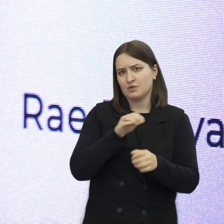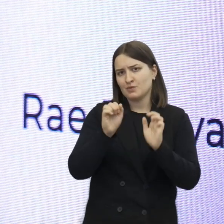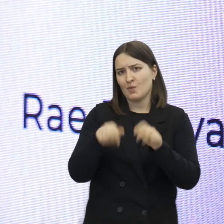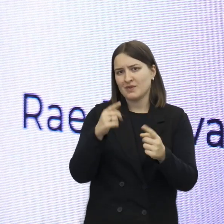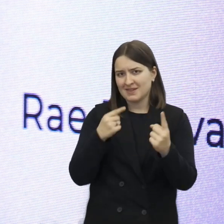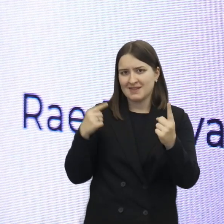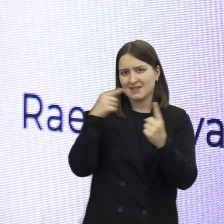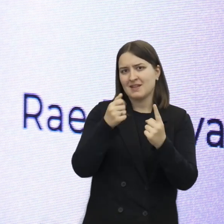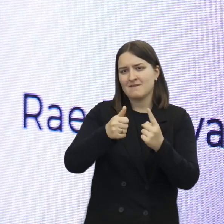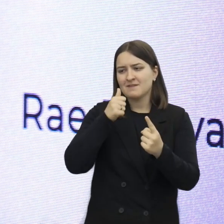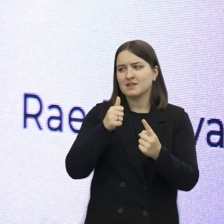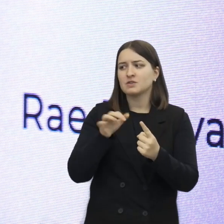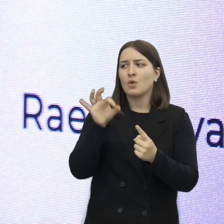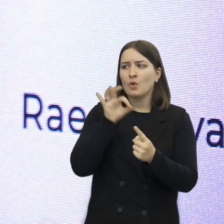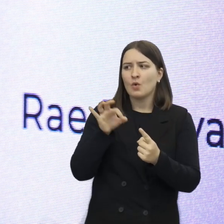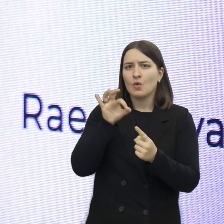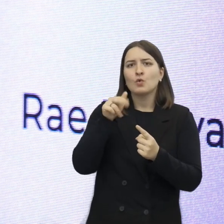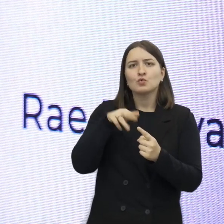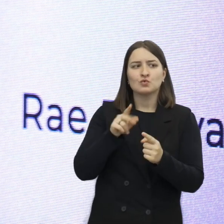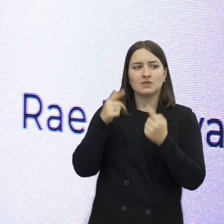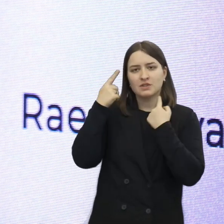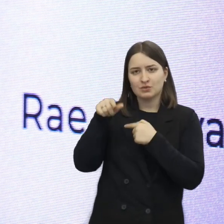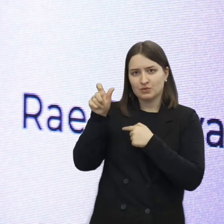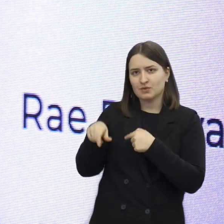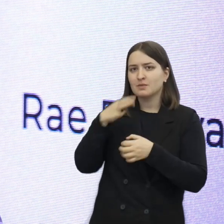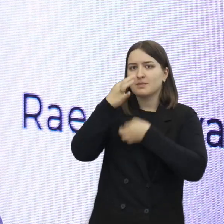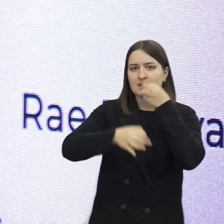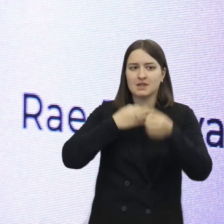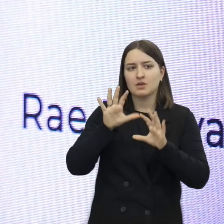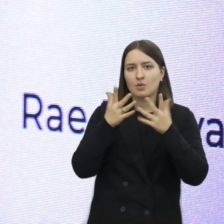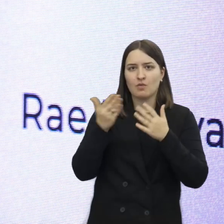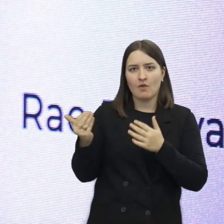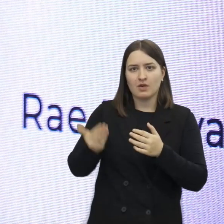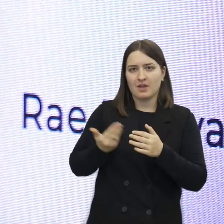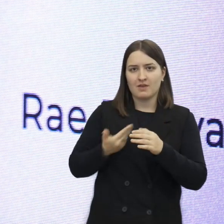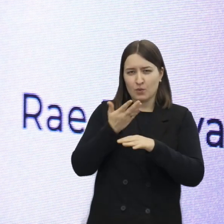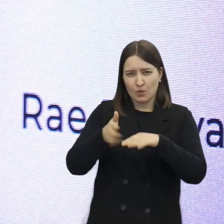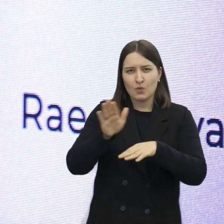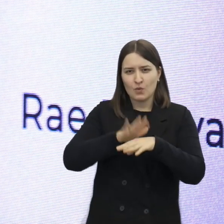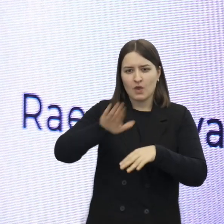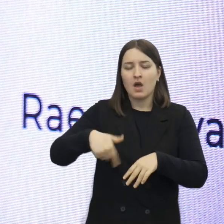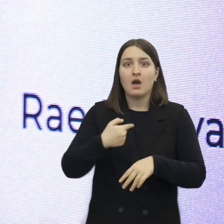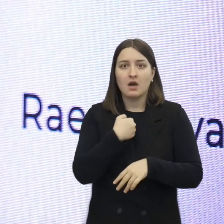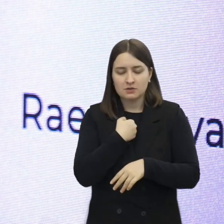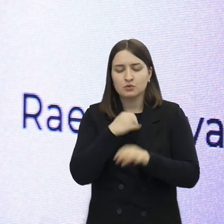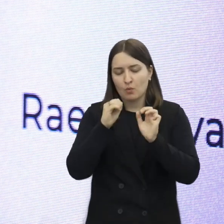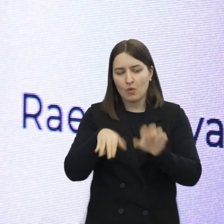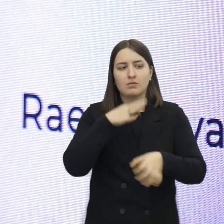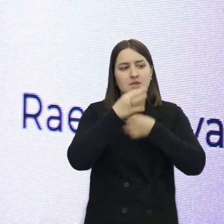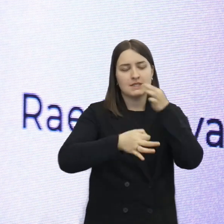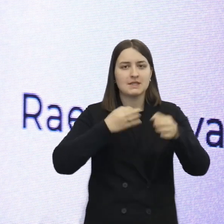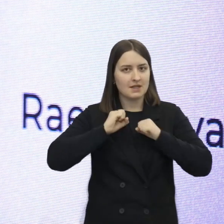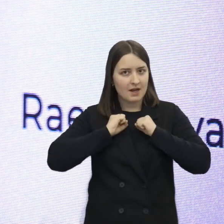ir pasisakyti ir už tos žmonės, kurių gyvenimas galbūt sunkesnis negu mūsų. Tai be